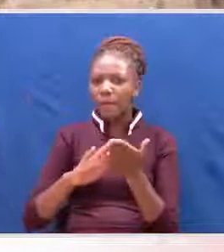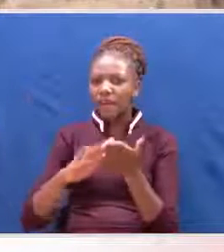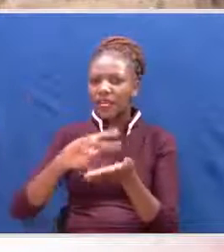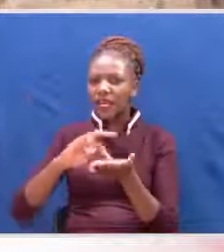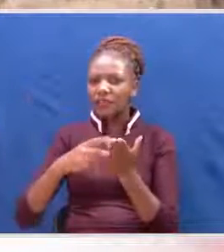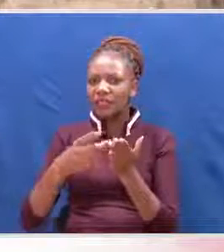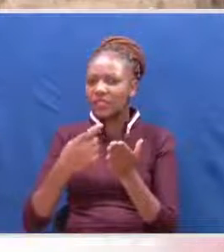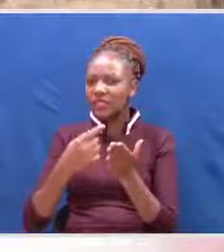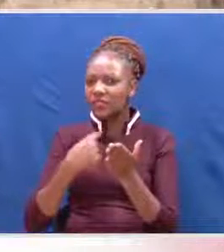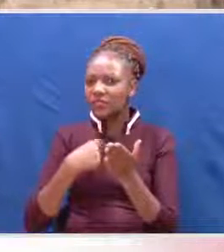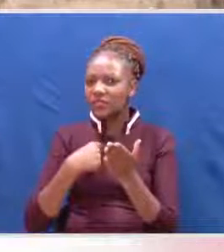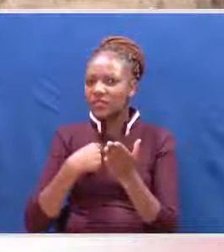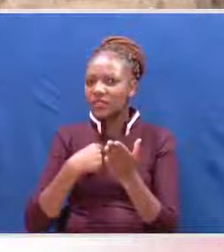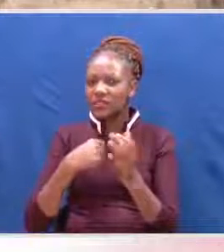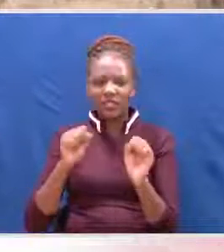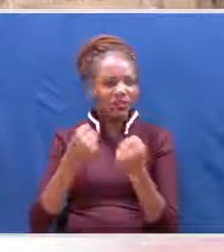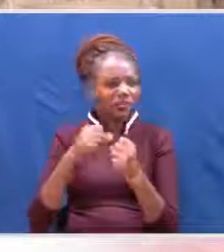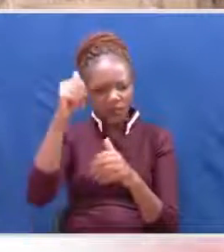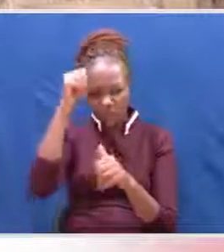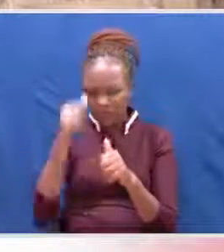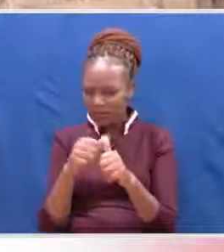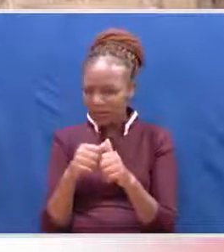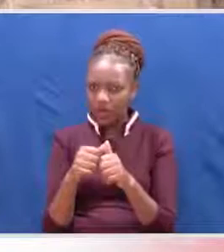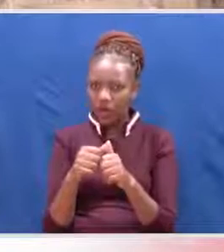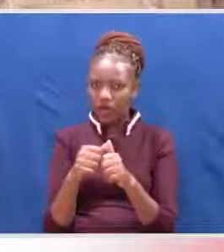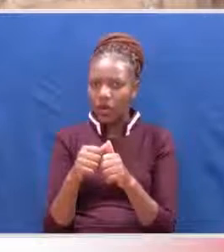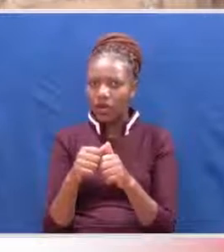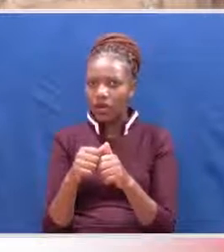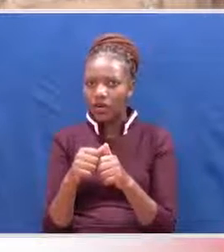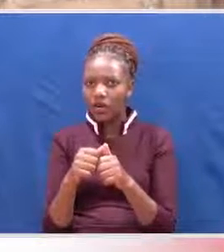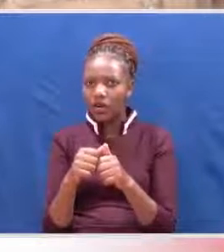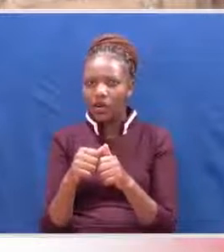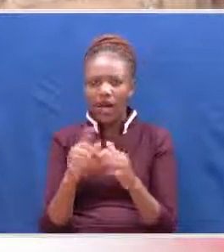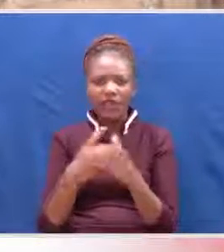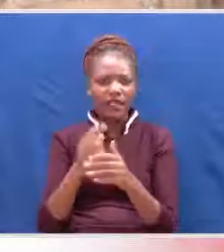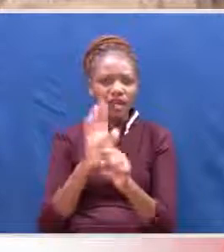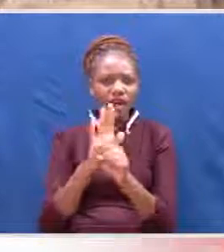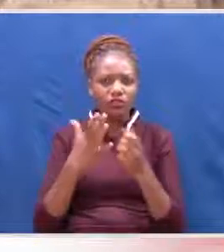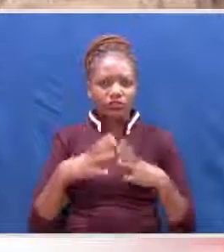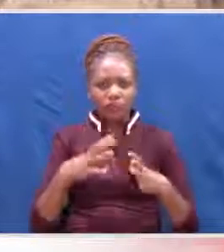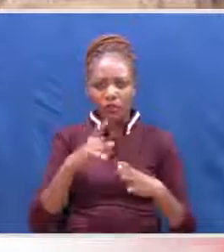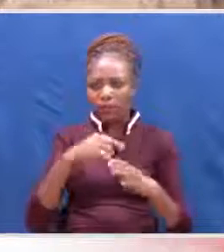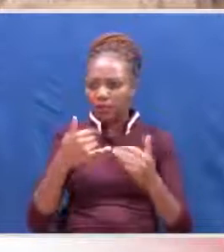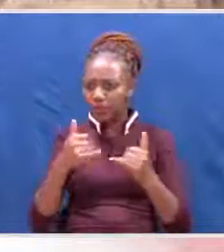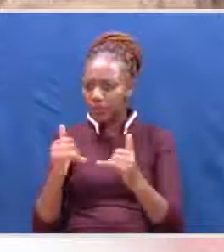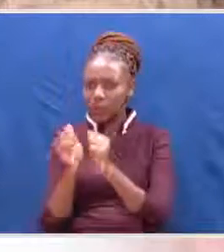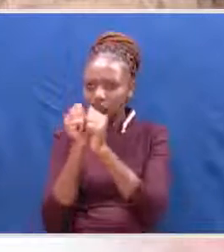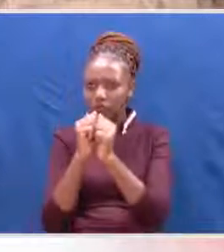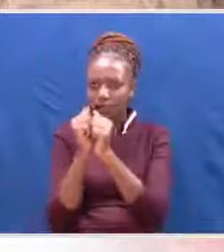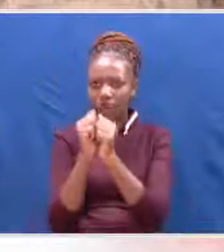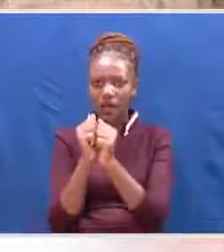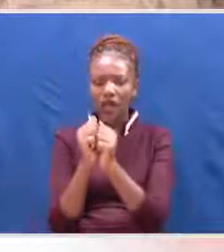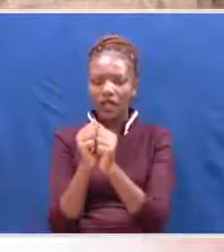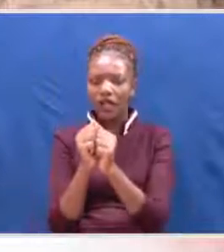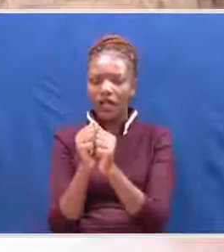maybe unapata like, hizo situations zimehappen nyingi tena sana. So like basically ni watu wengi sana tumienda na ujuu lakini wakirudi chini wamevunjika,